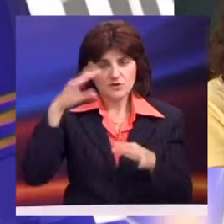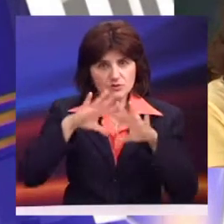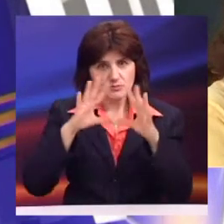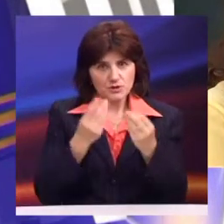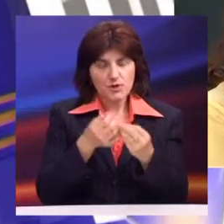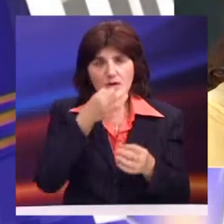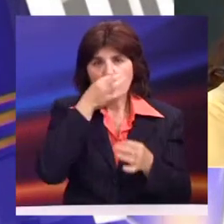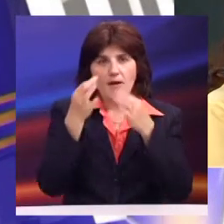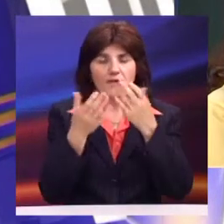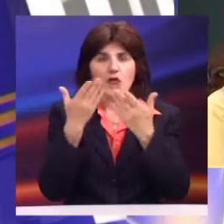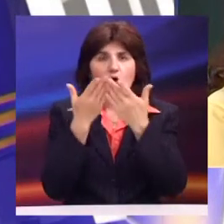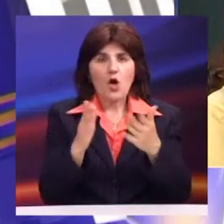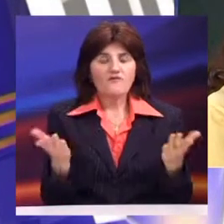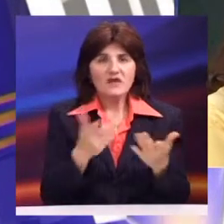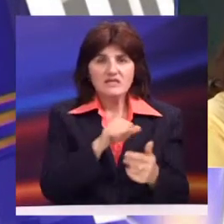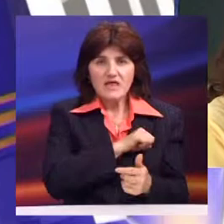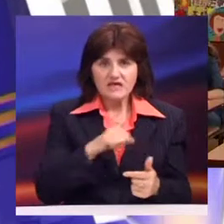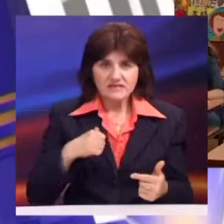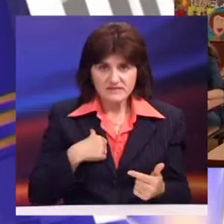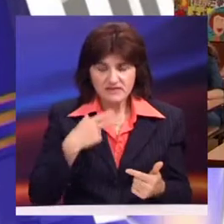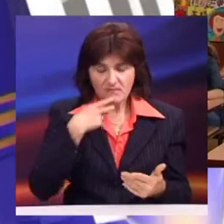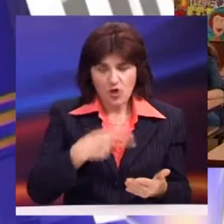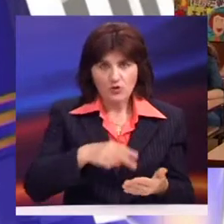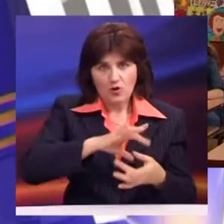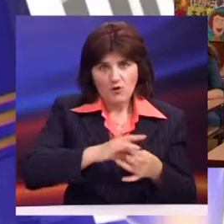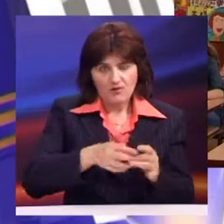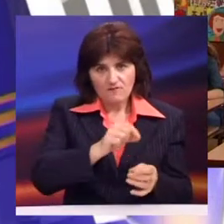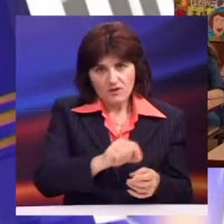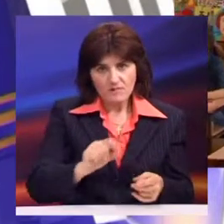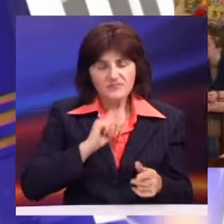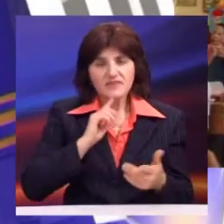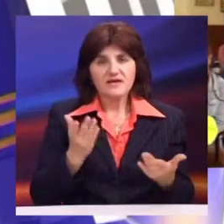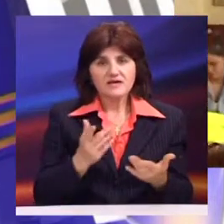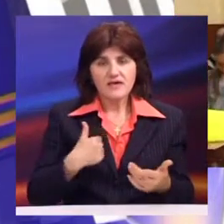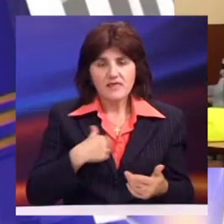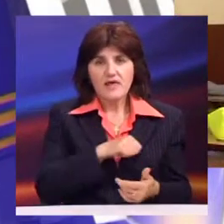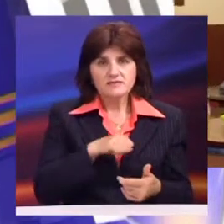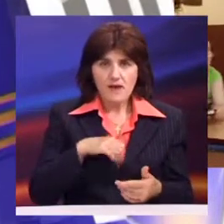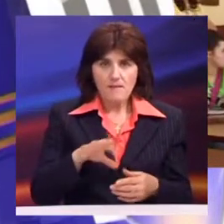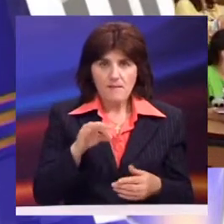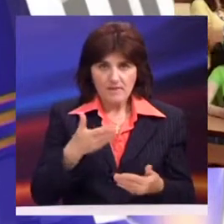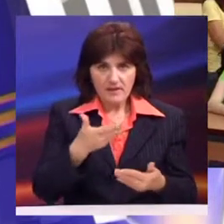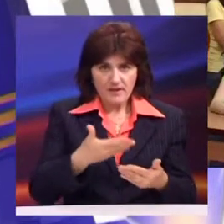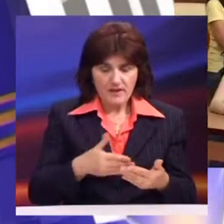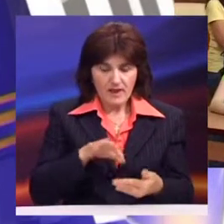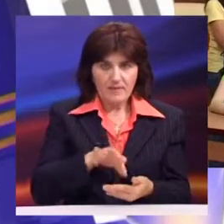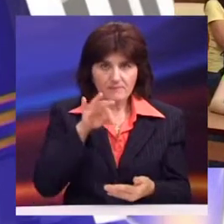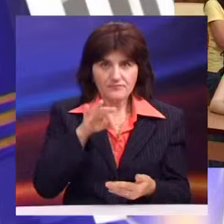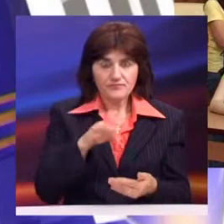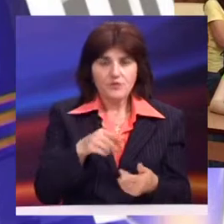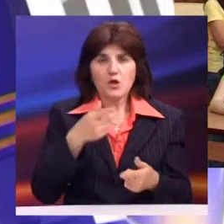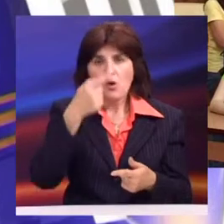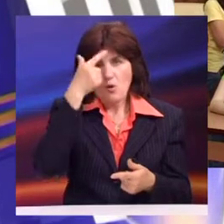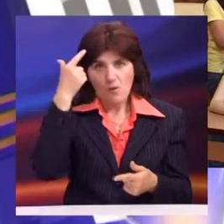na završnim ispitima su otvorenog tipa, gde učenik sam formuliše odgovor, i zatvorenog tipa, gde učenik bira odgovor među ponuđenim.